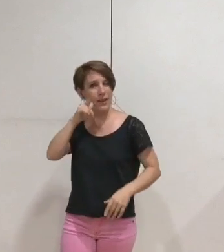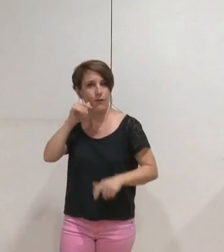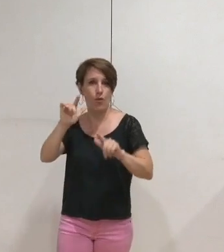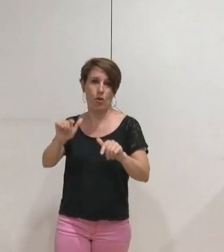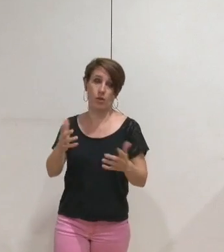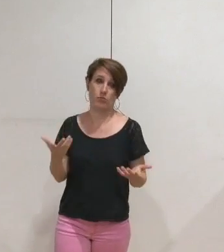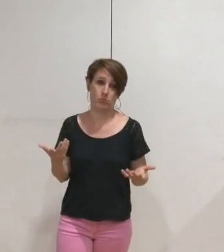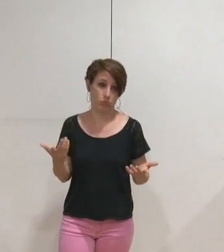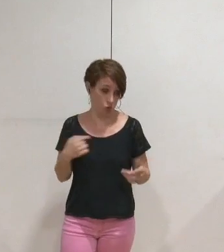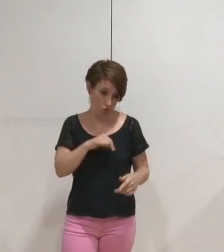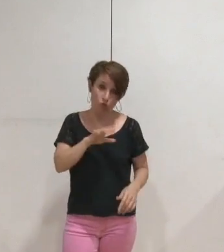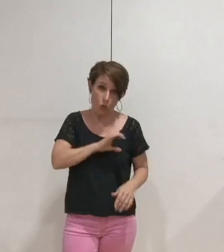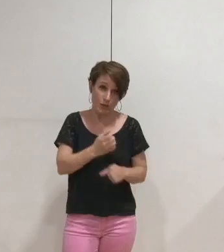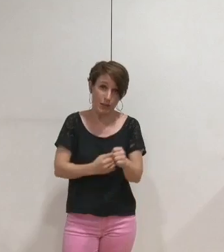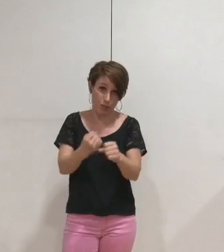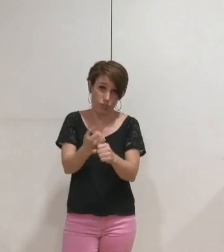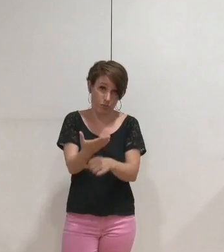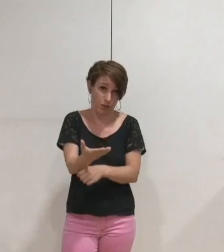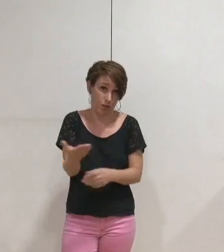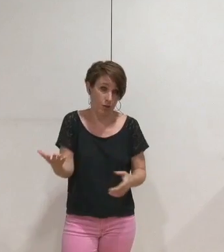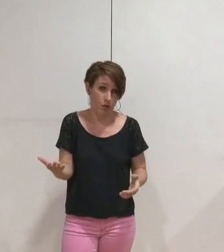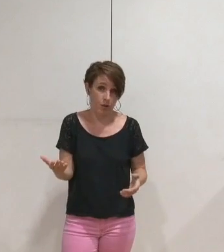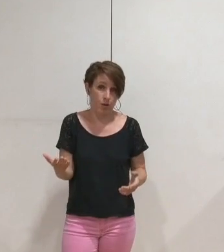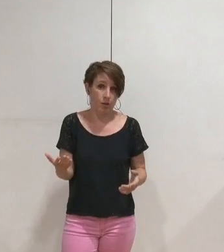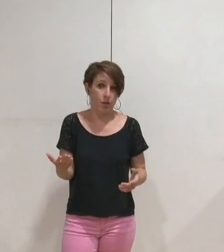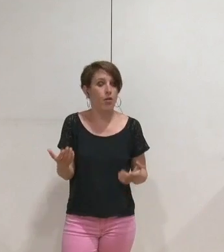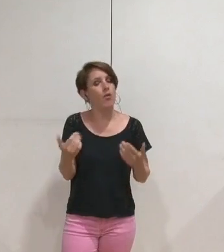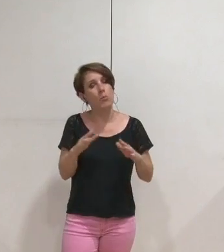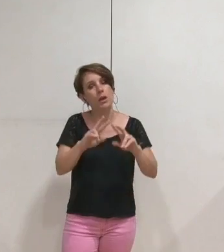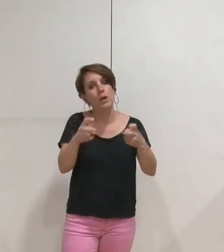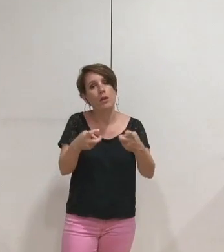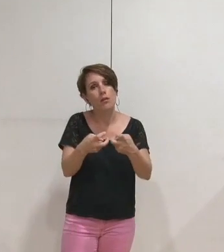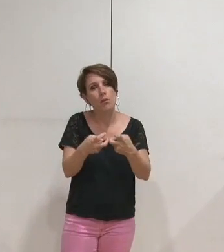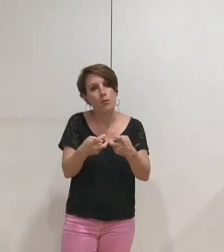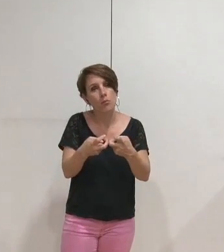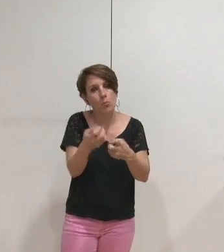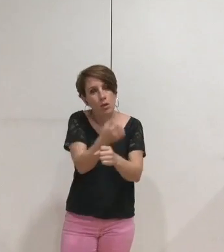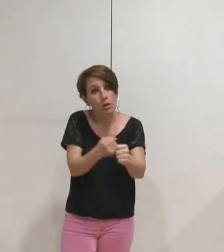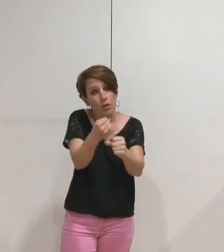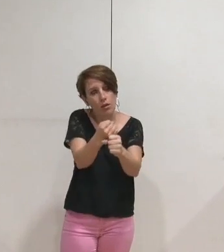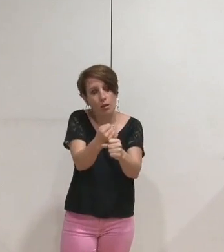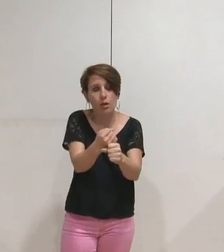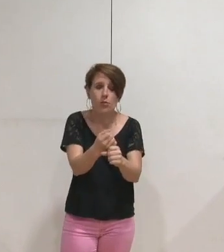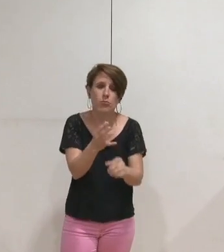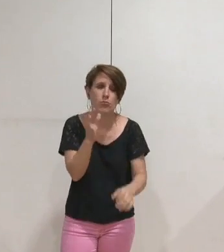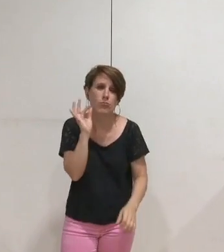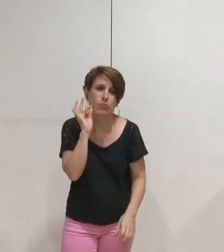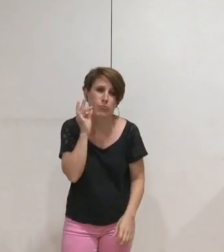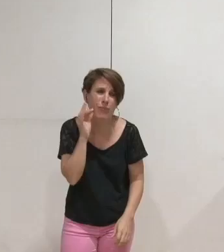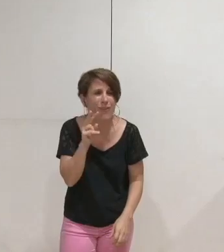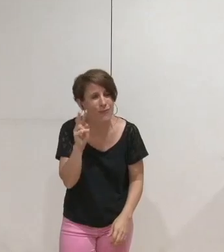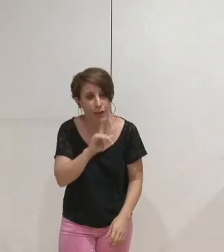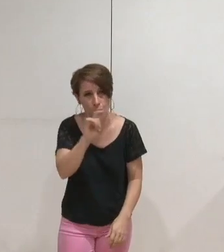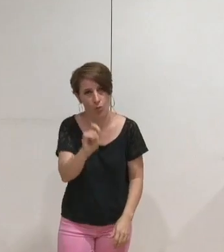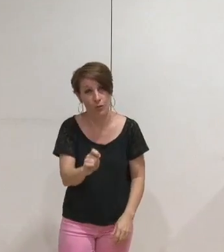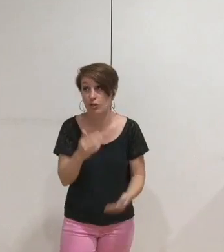essayons de faire tout en garantissant grâce à la terriification que nous adoptons c'est-à-dire une terriification extrêmement modique par rapport